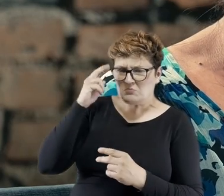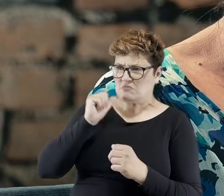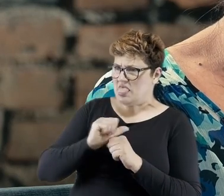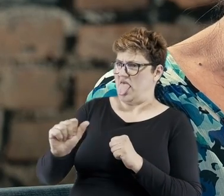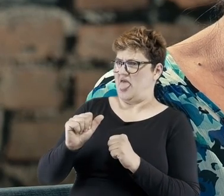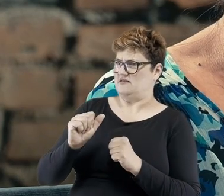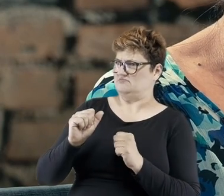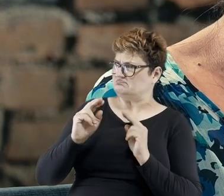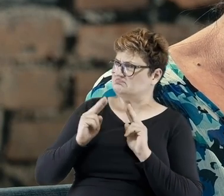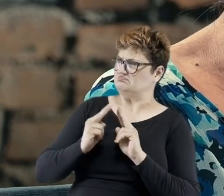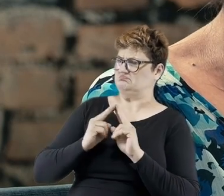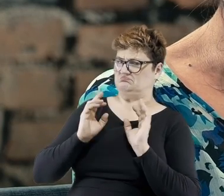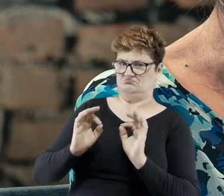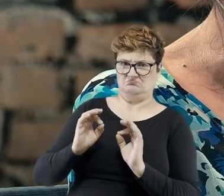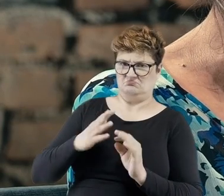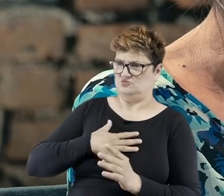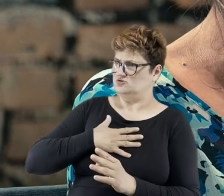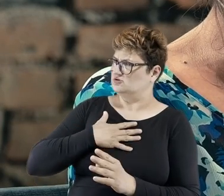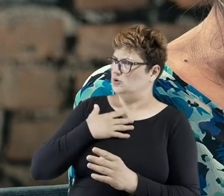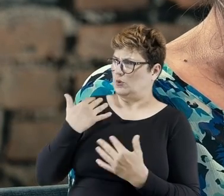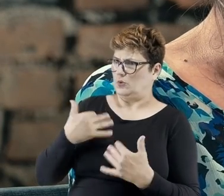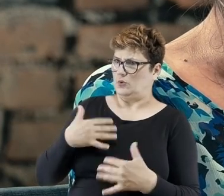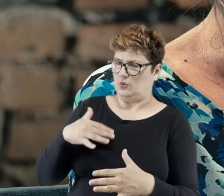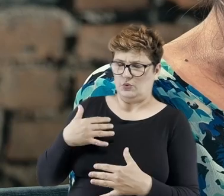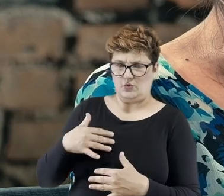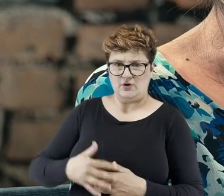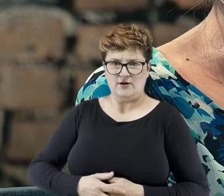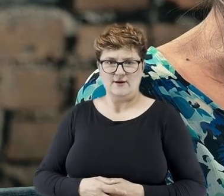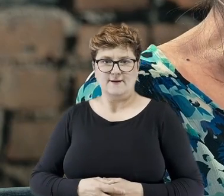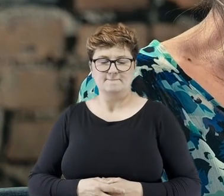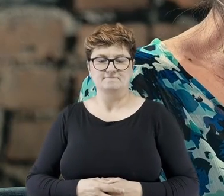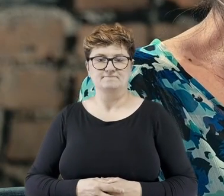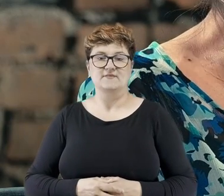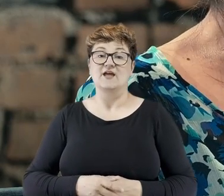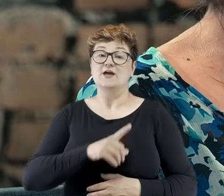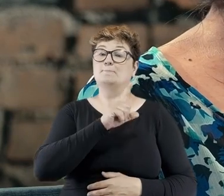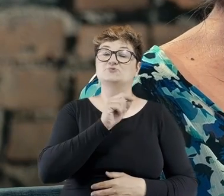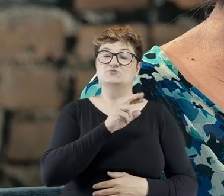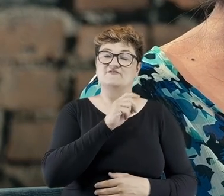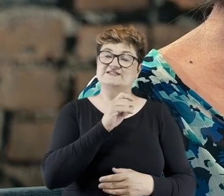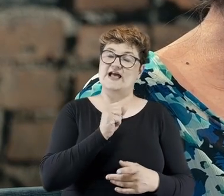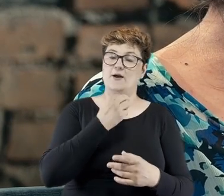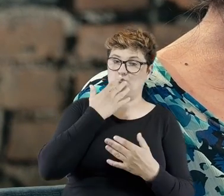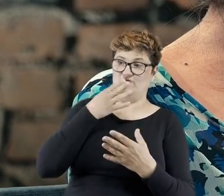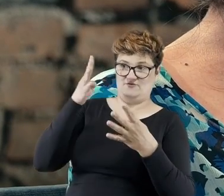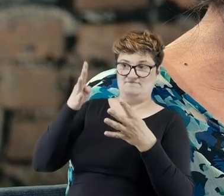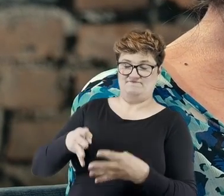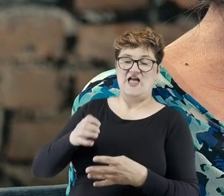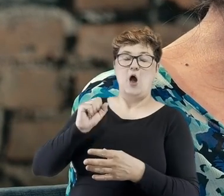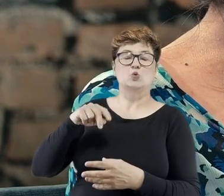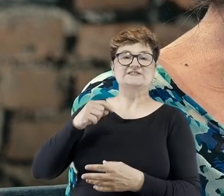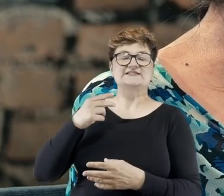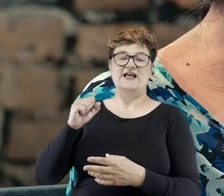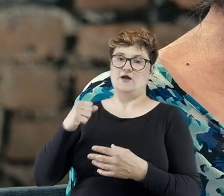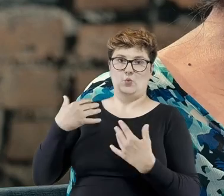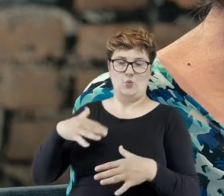Zdumiewająca natura. I Przybyszewska uważa Augustyńską przede